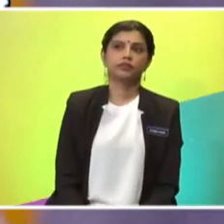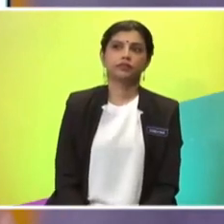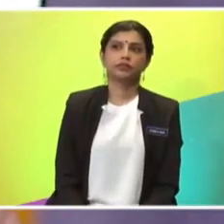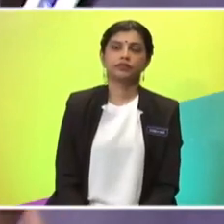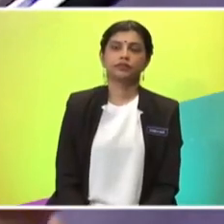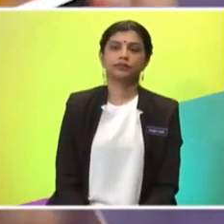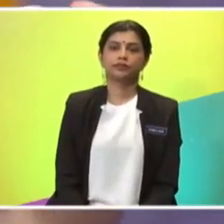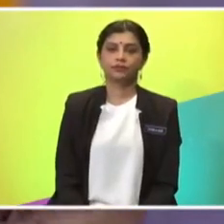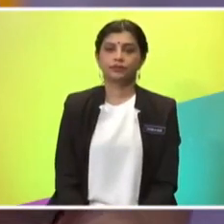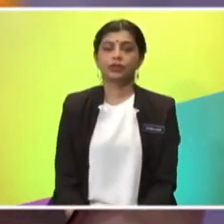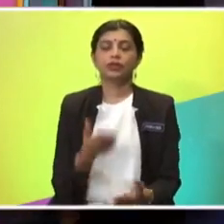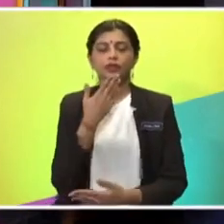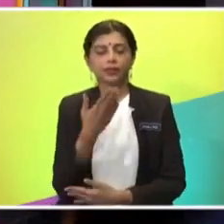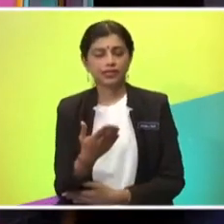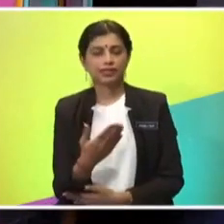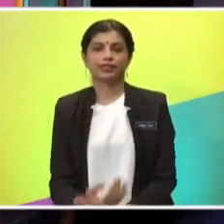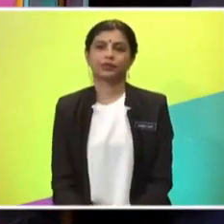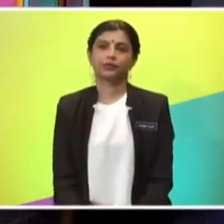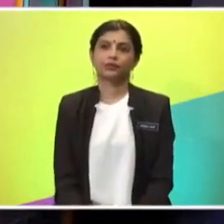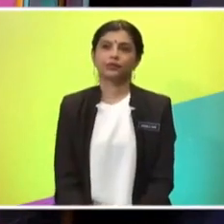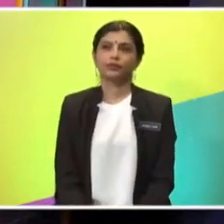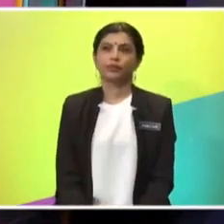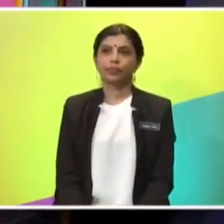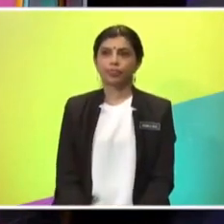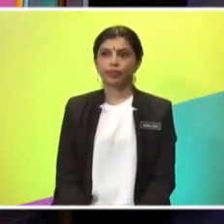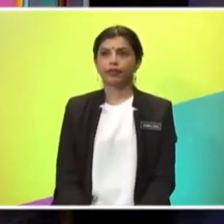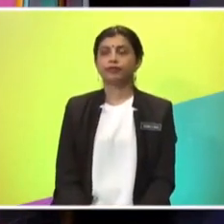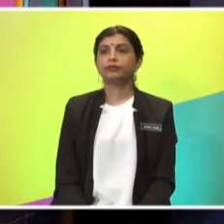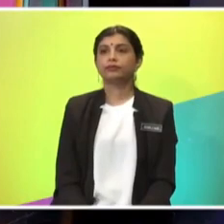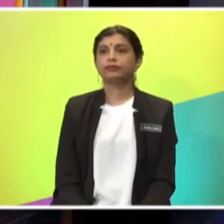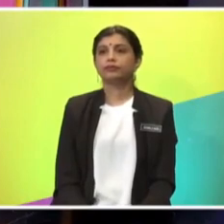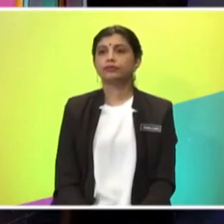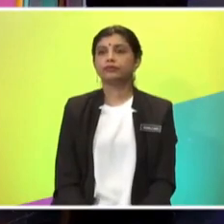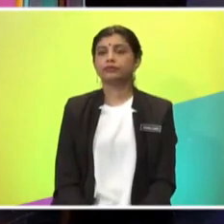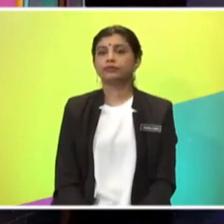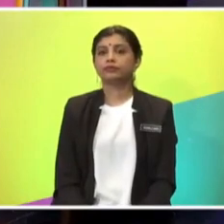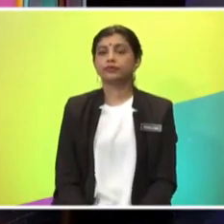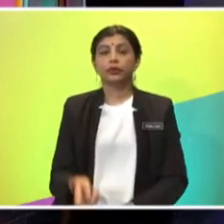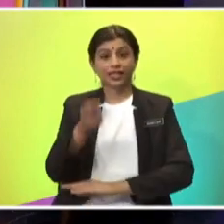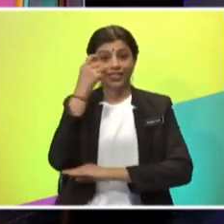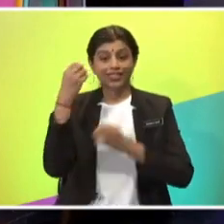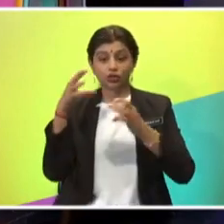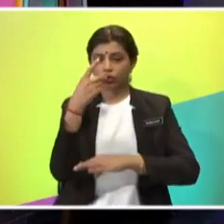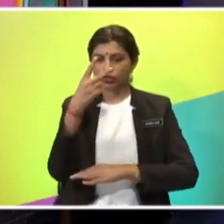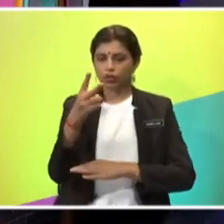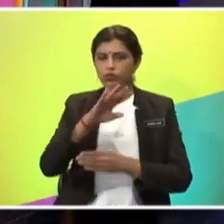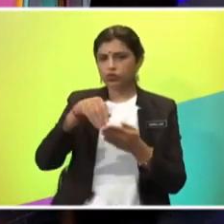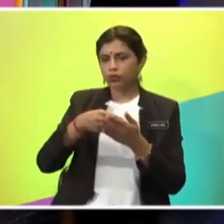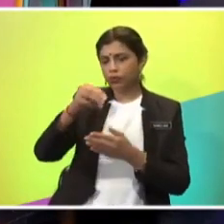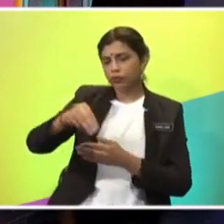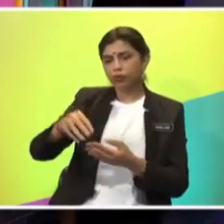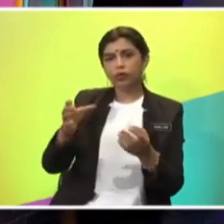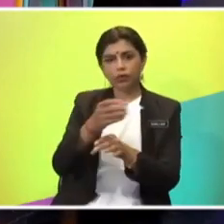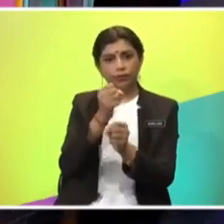itu dia. Terima kasih cikgu Mas Diana. Baik cikgu Mas Dilaila. Tadi kita dah tengok adik-adik kita semuanya hebat-hebat cikgu dapat